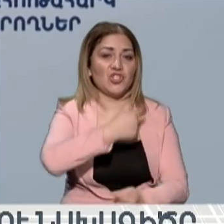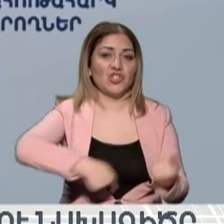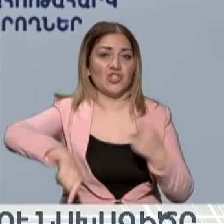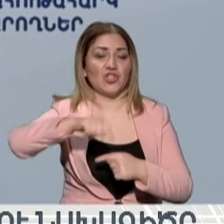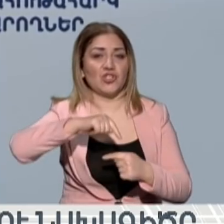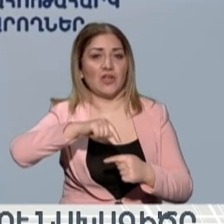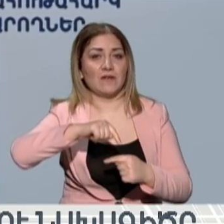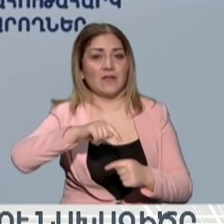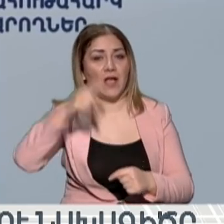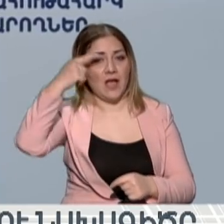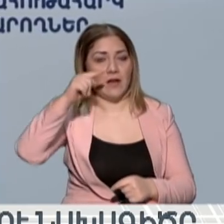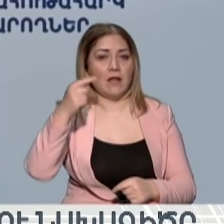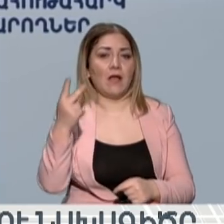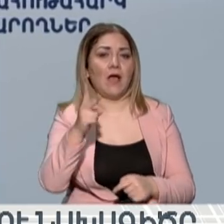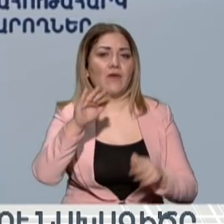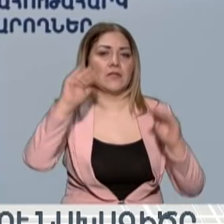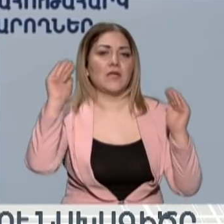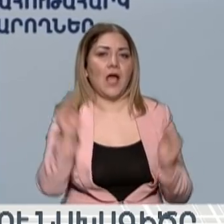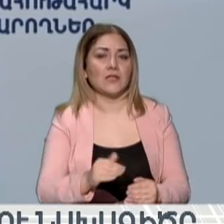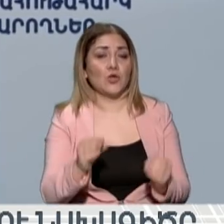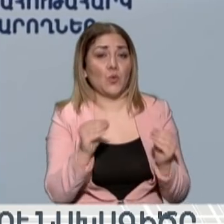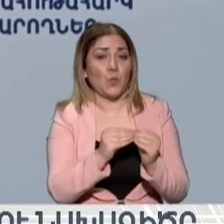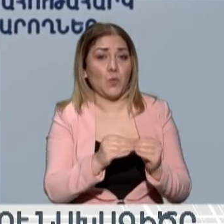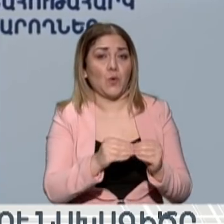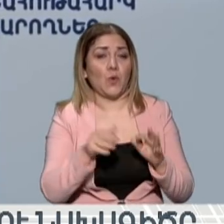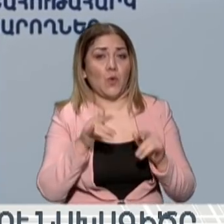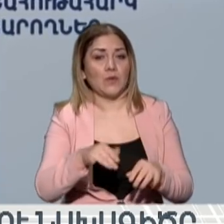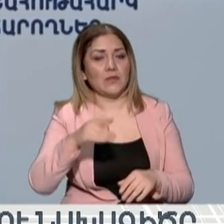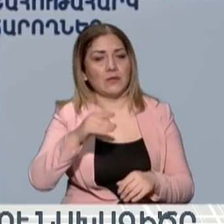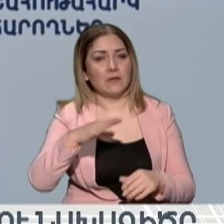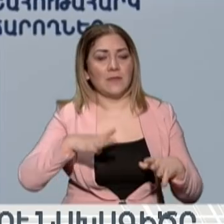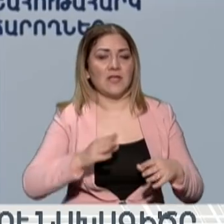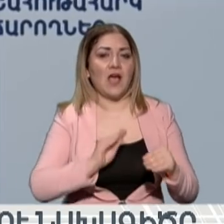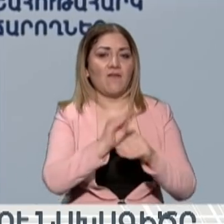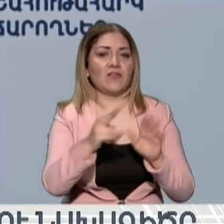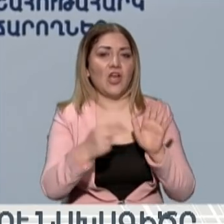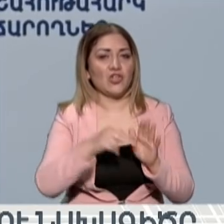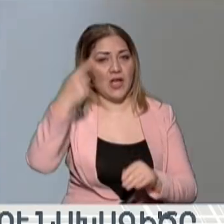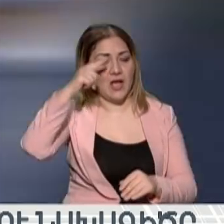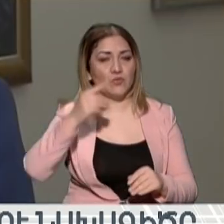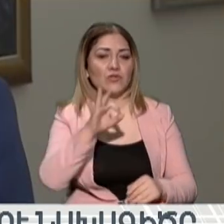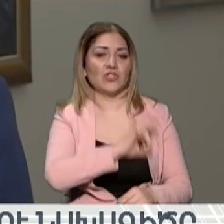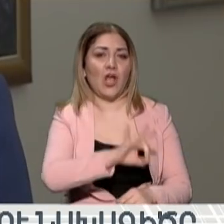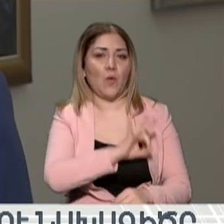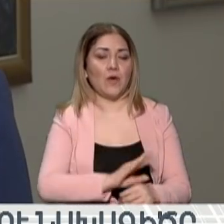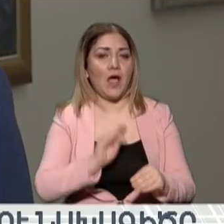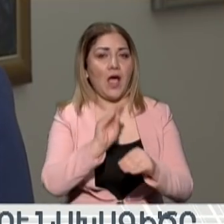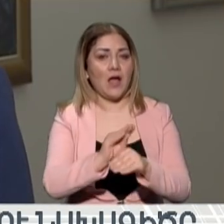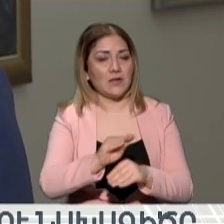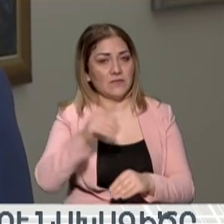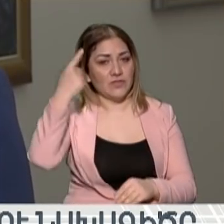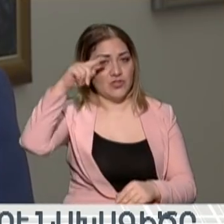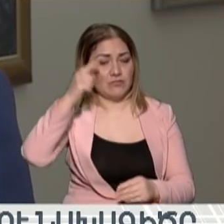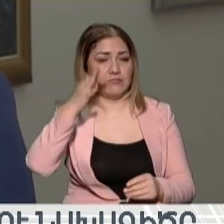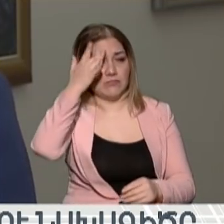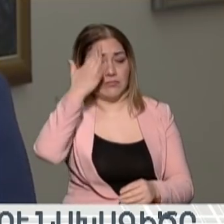բեռը 2-3 անգամ ցածր է, քան նույն գործունեության համար։ Բիզնեսը ավելացած արժեքի հարկ ու շահութահարկ է վճարում։ Նախատեսում են դա էլ